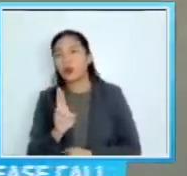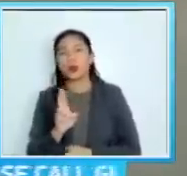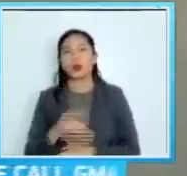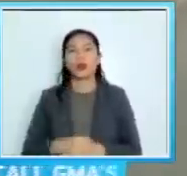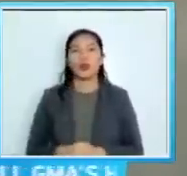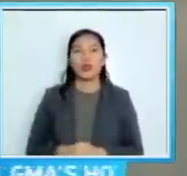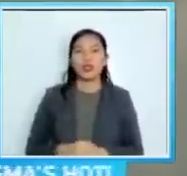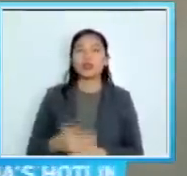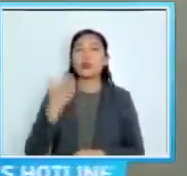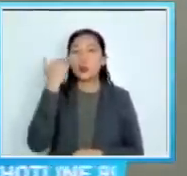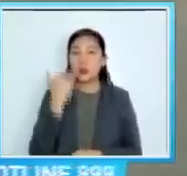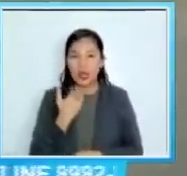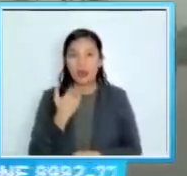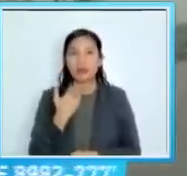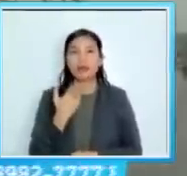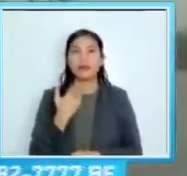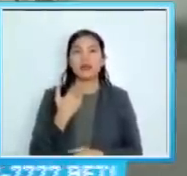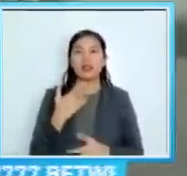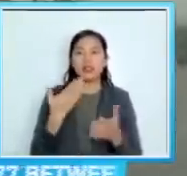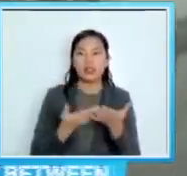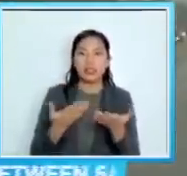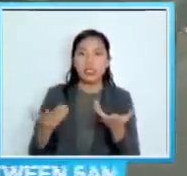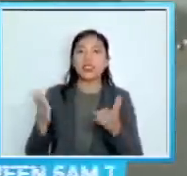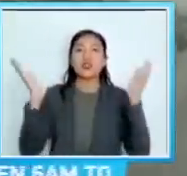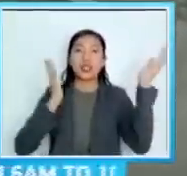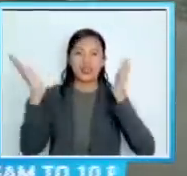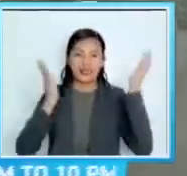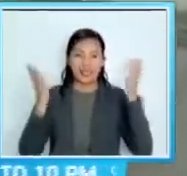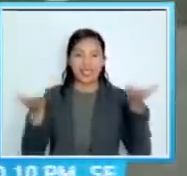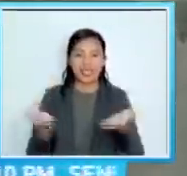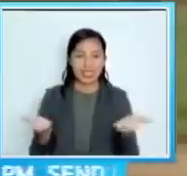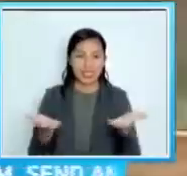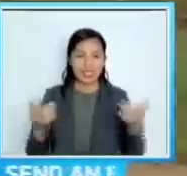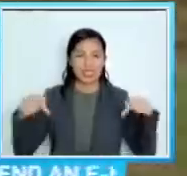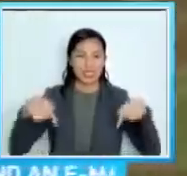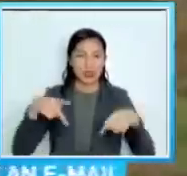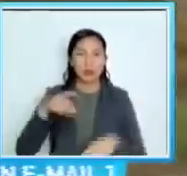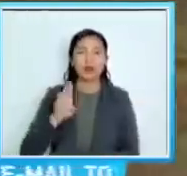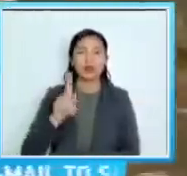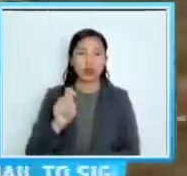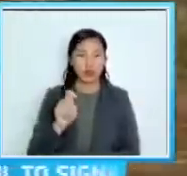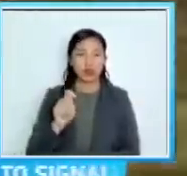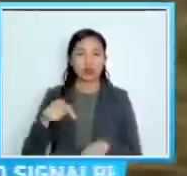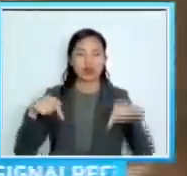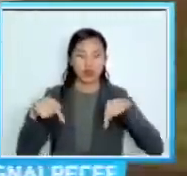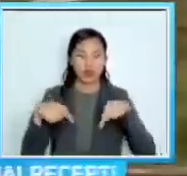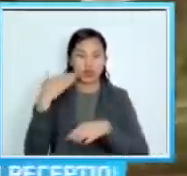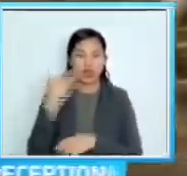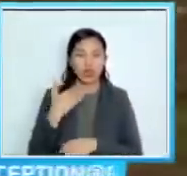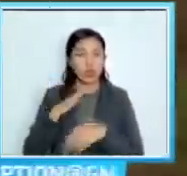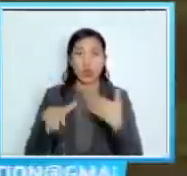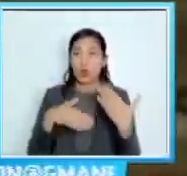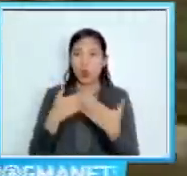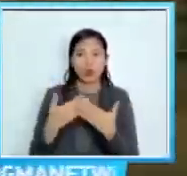at opisina na nag-ooperate ngayon dito sa port ng Surigao. So lahat na nagpupunta rito, nagbabaka sakali